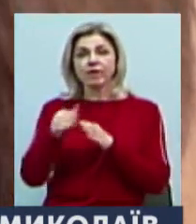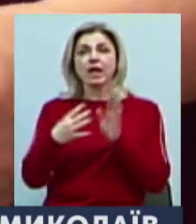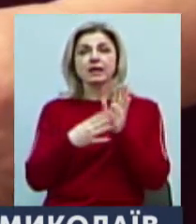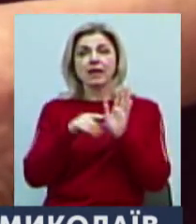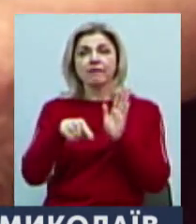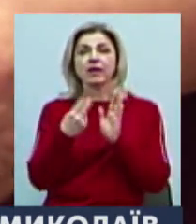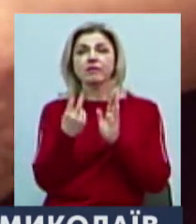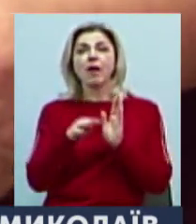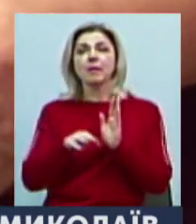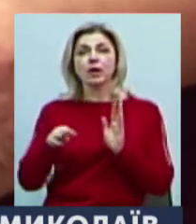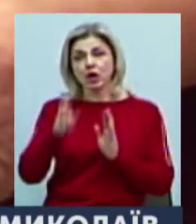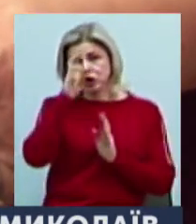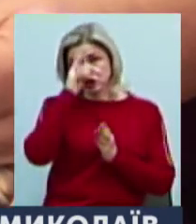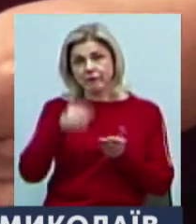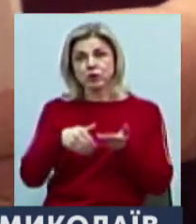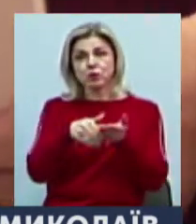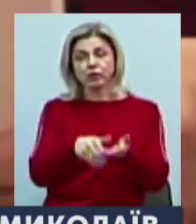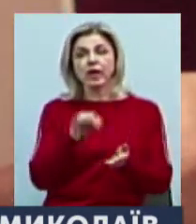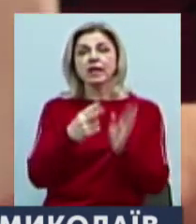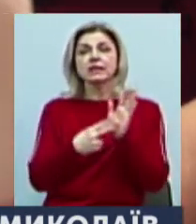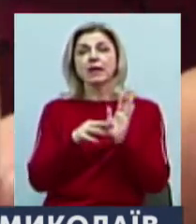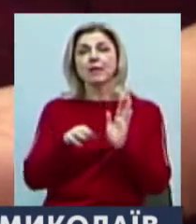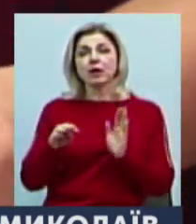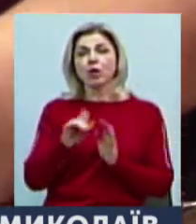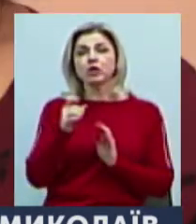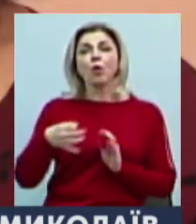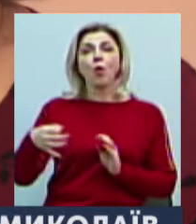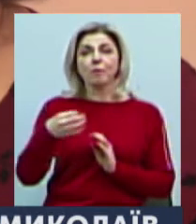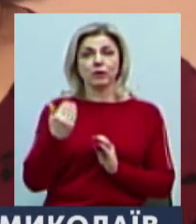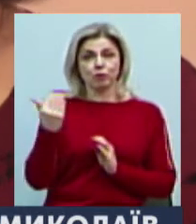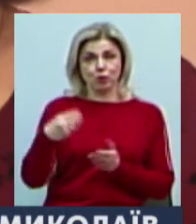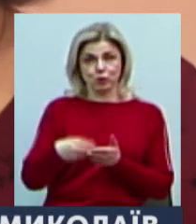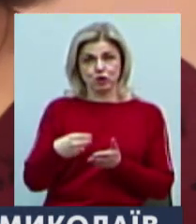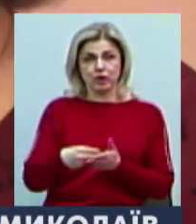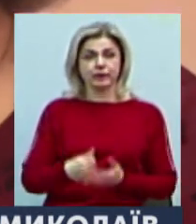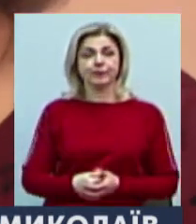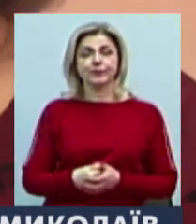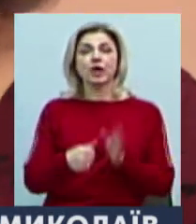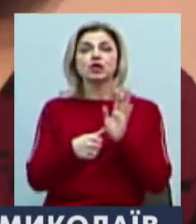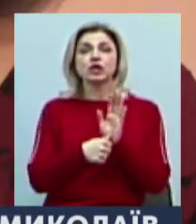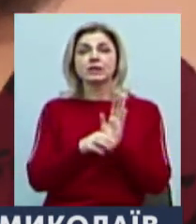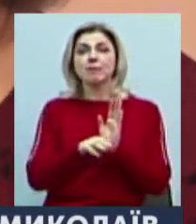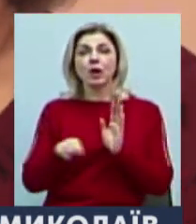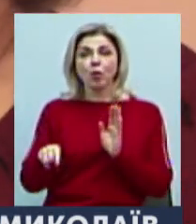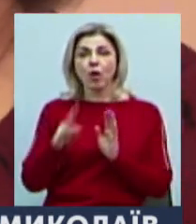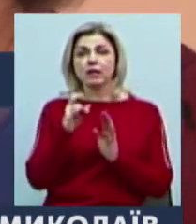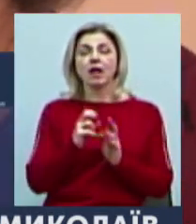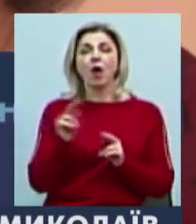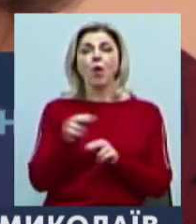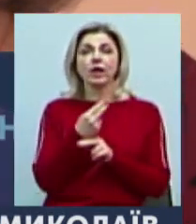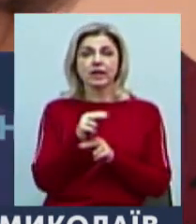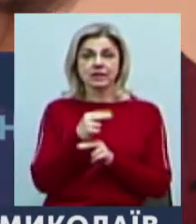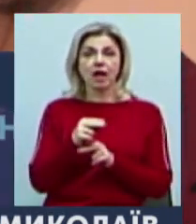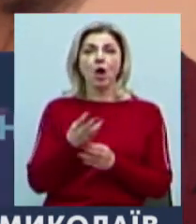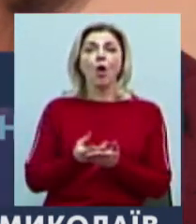9,2 мільйонів державної субвенції та ще 7 мільйонів із обласного бюджету. 6 мільйонів на